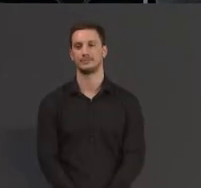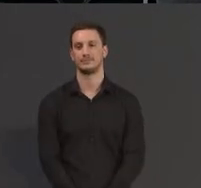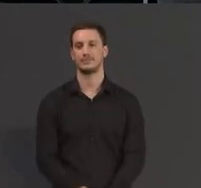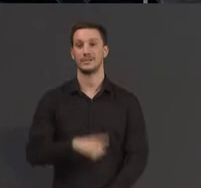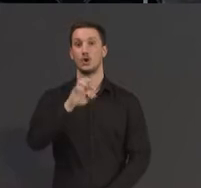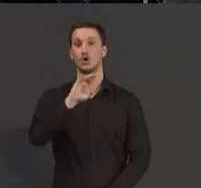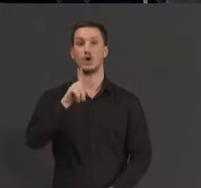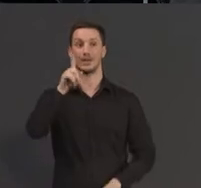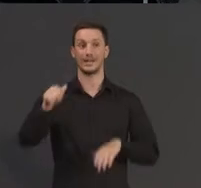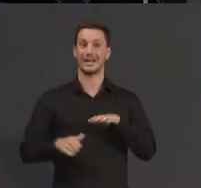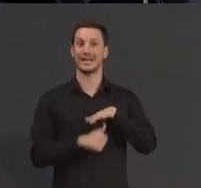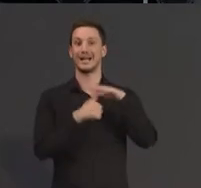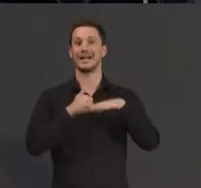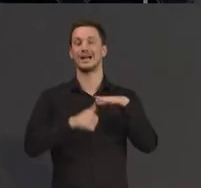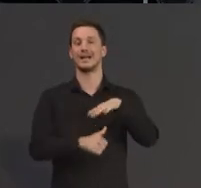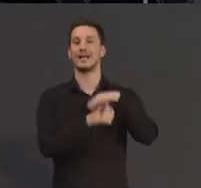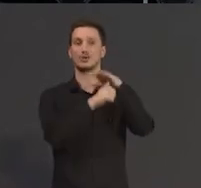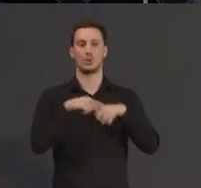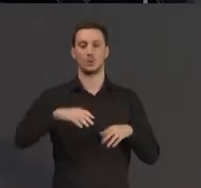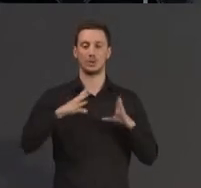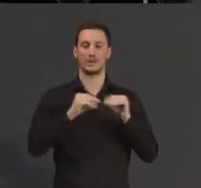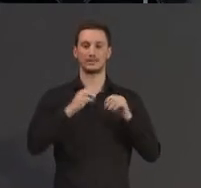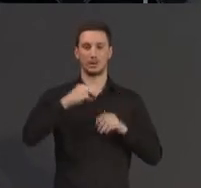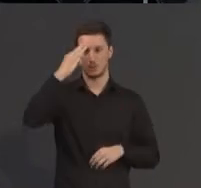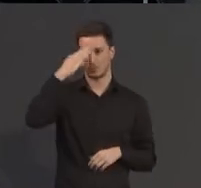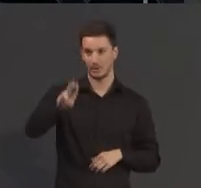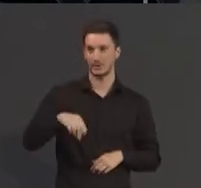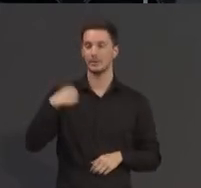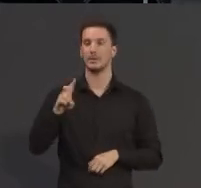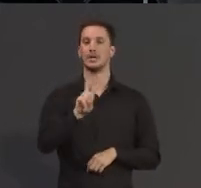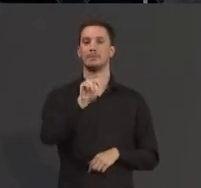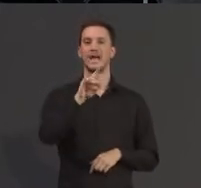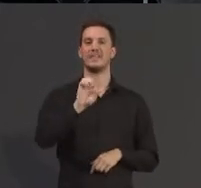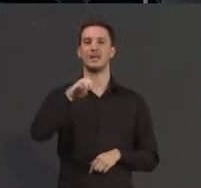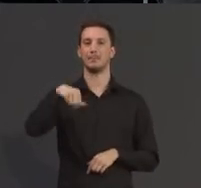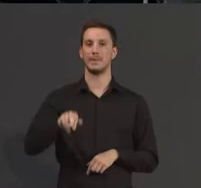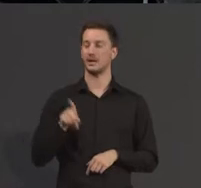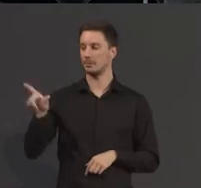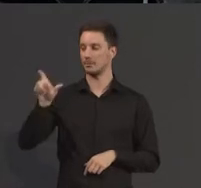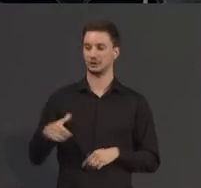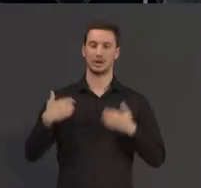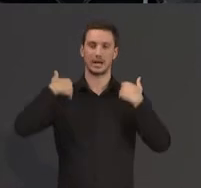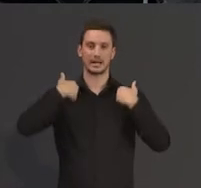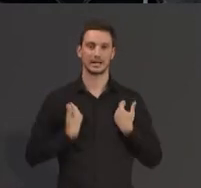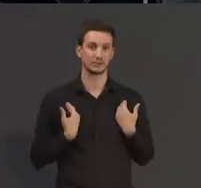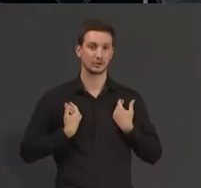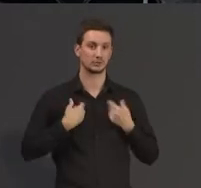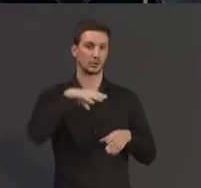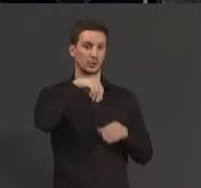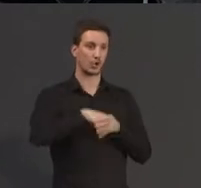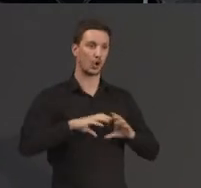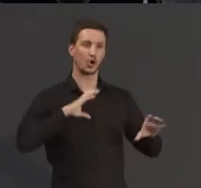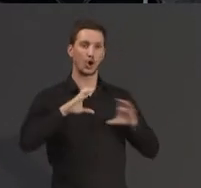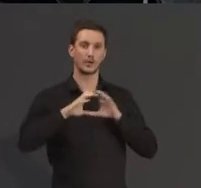la Universitat Pompeu Fabra, Vladimir Estivill, responsable de la Unitat de